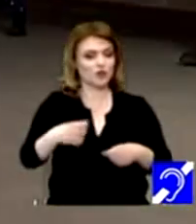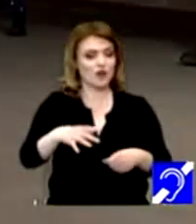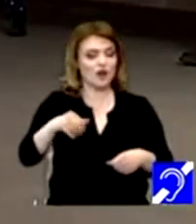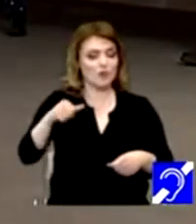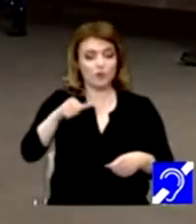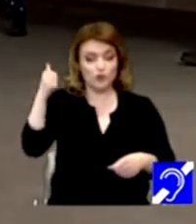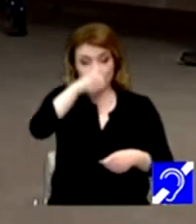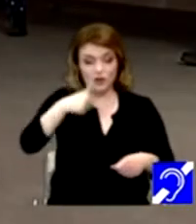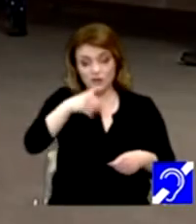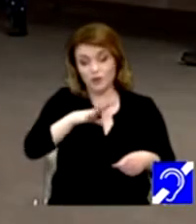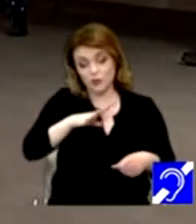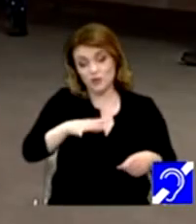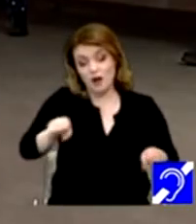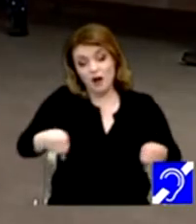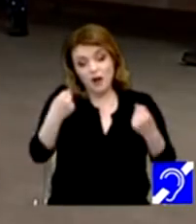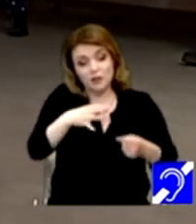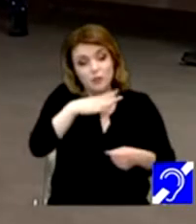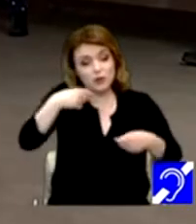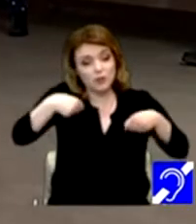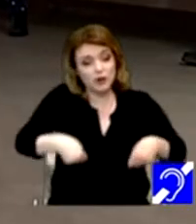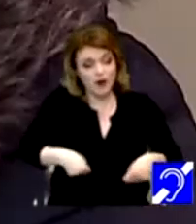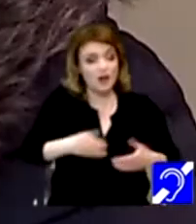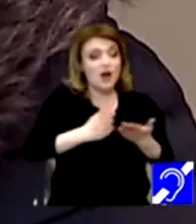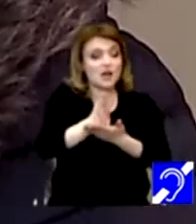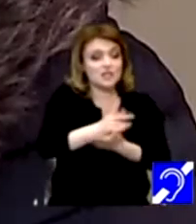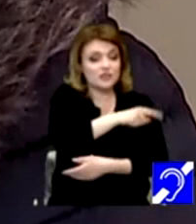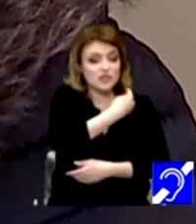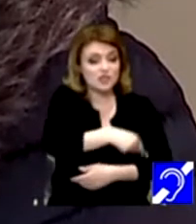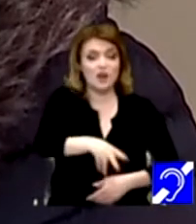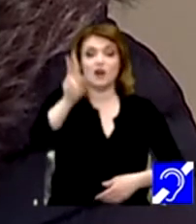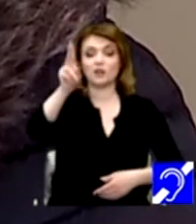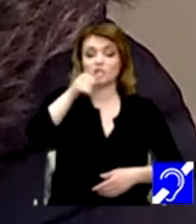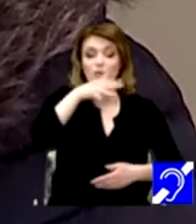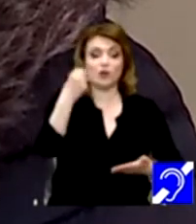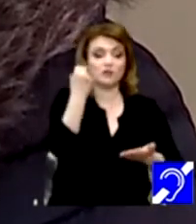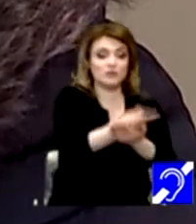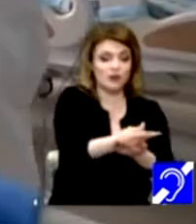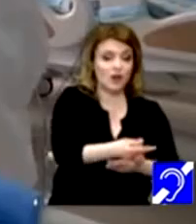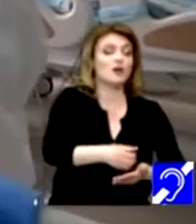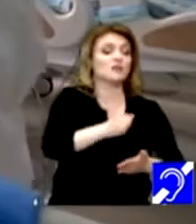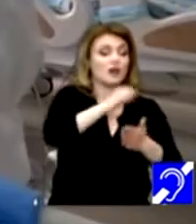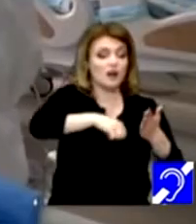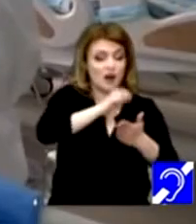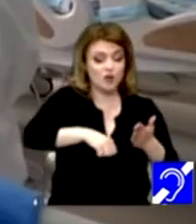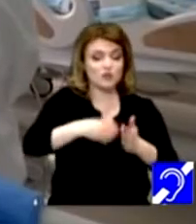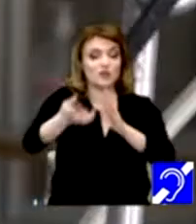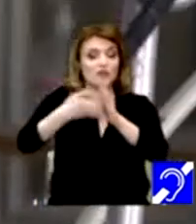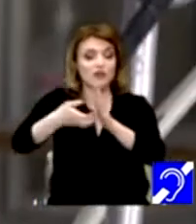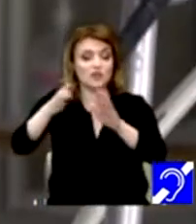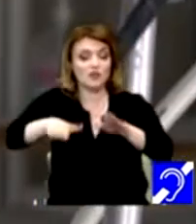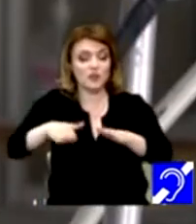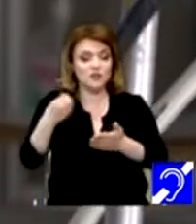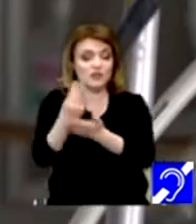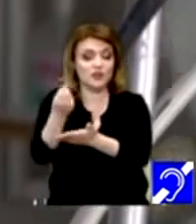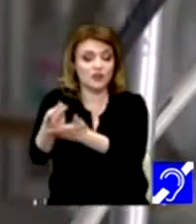dreptul multor cetățeni la serviciile medicale. Unii n-au putut fi internați din cauza numărului redus al locurilor din